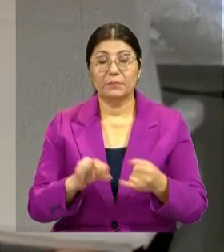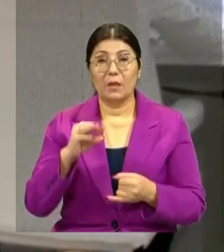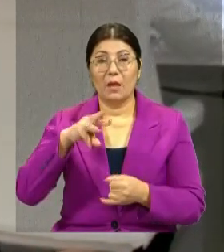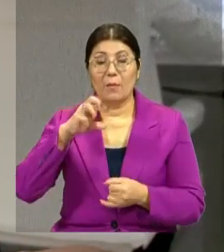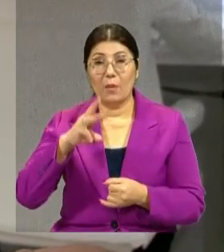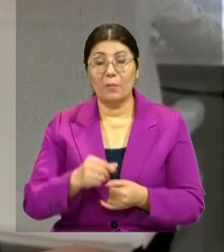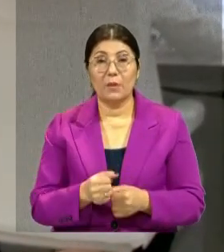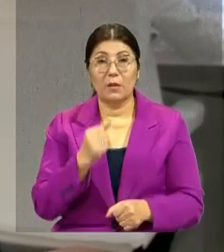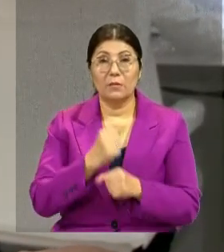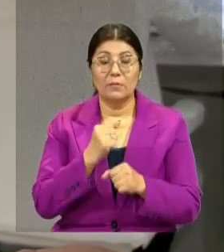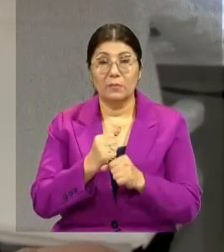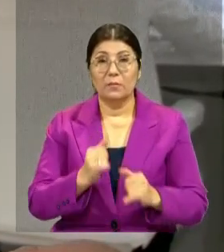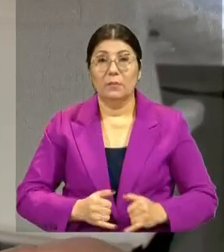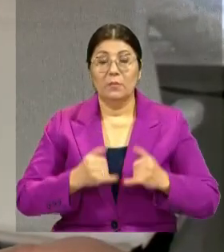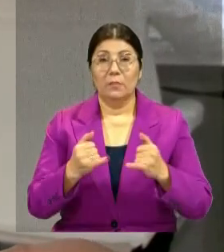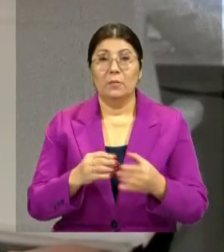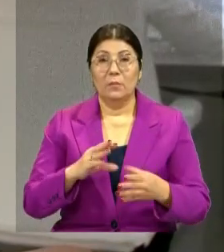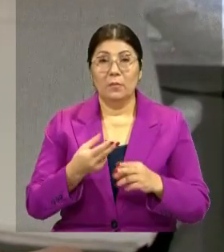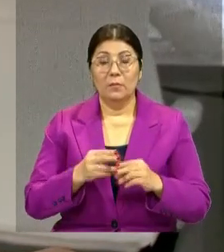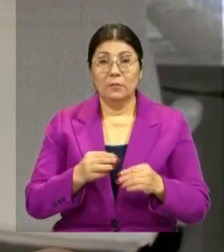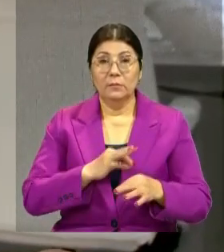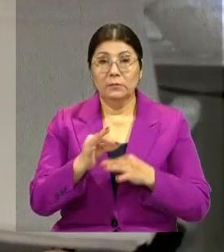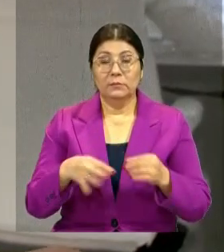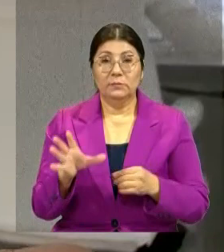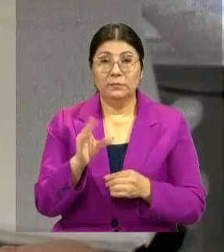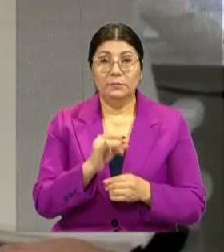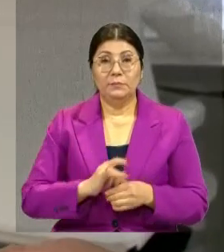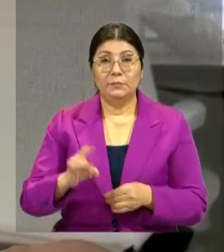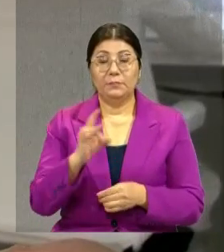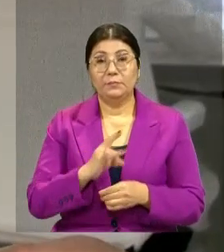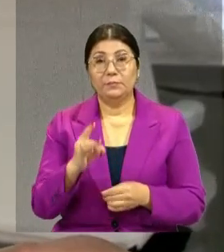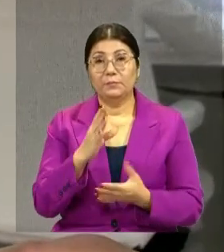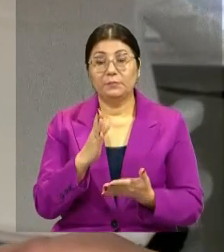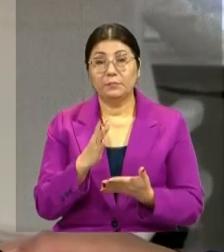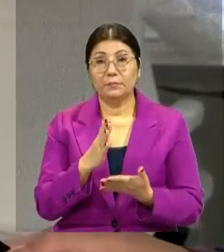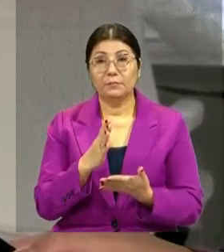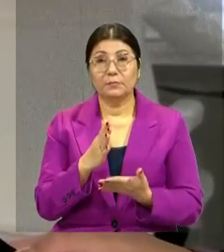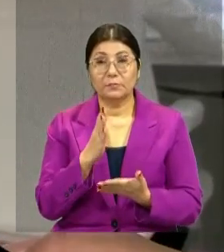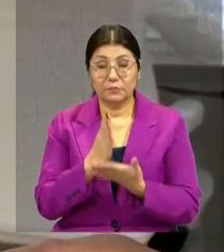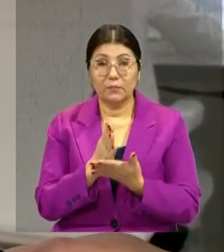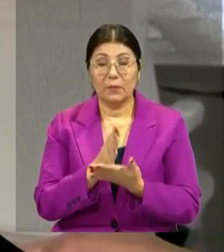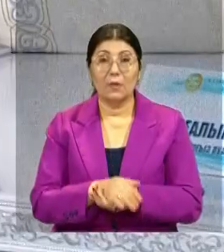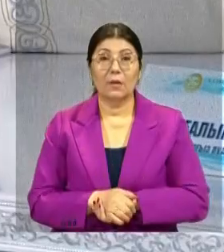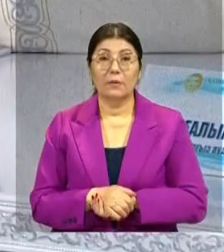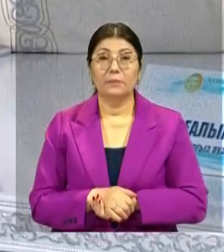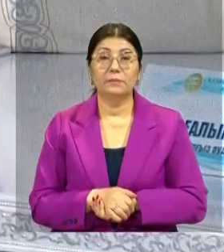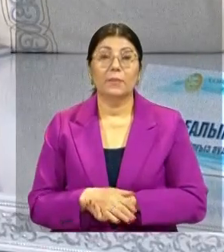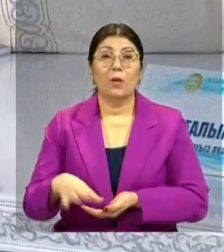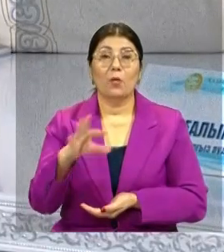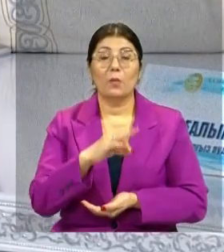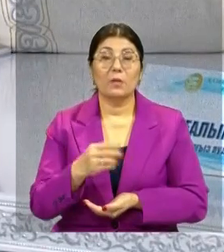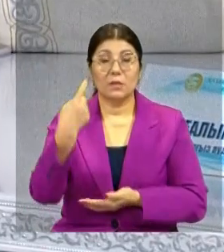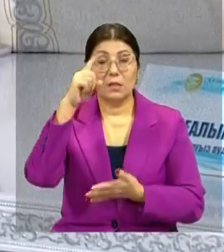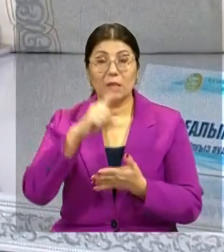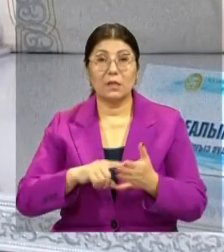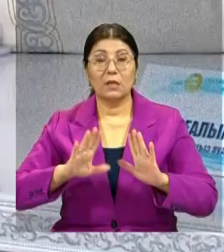жасау үшін деген сияқты. Бұл жоба жалпы бүкіл барлық аудандарды қамту мақсатында ұйымдастырылып жатыр. Өңірде діни